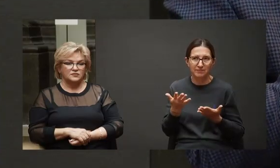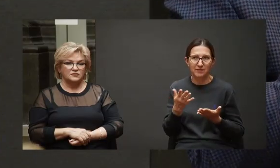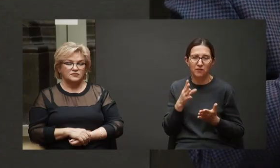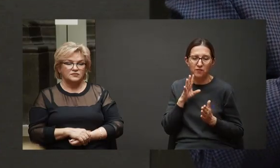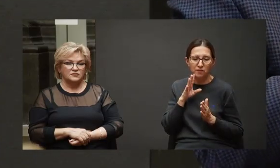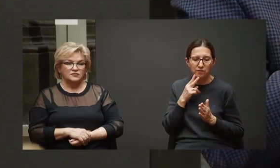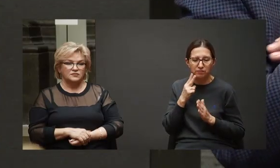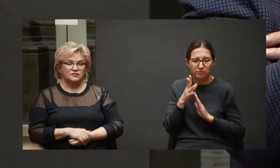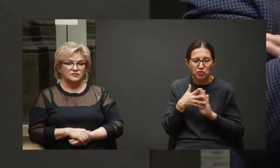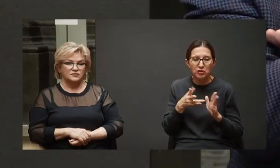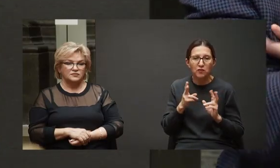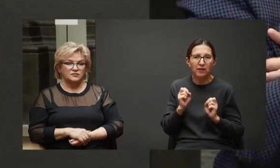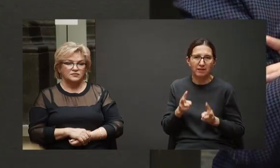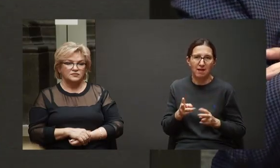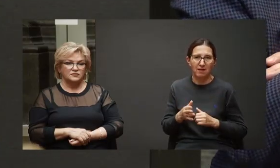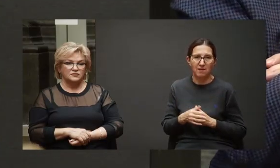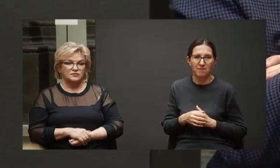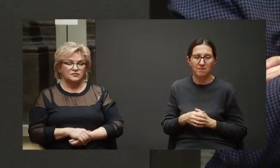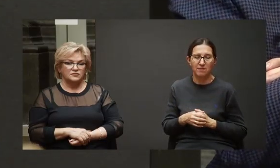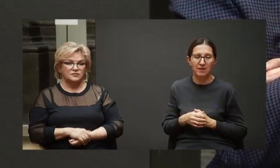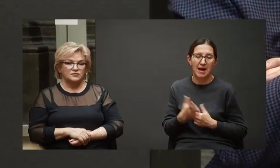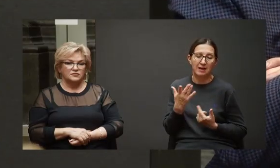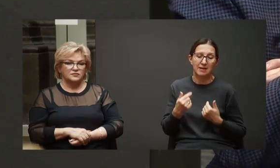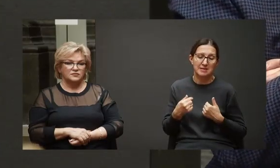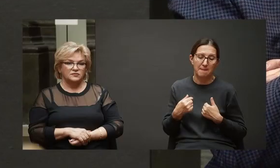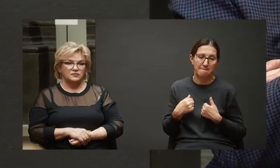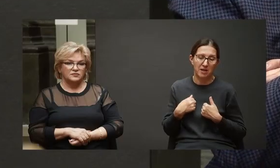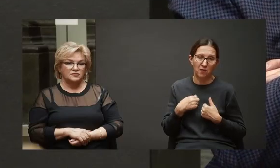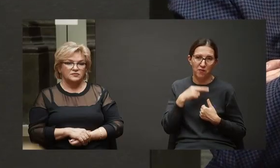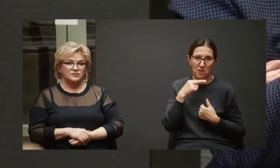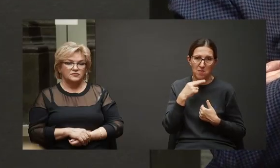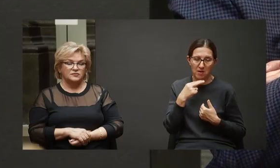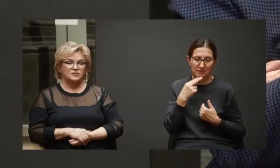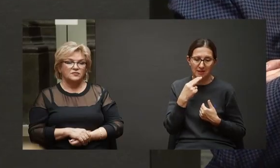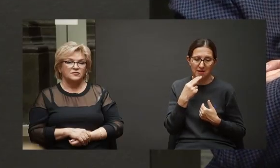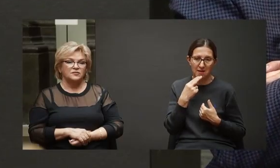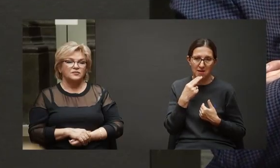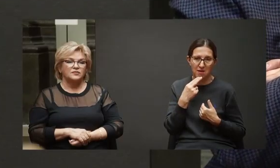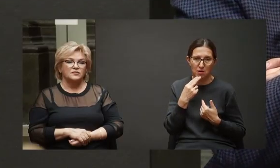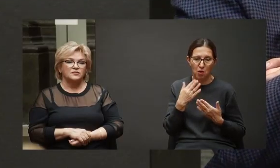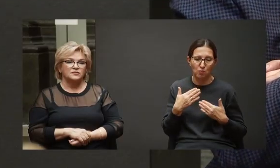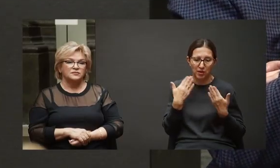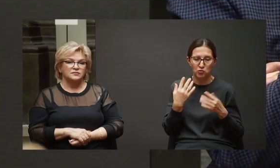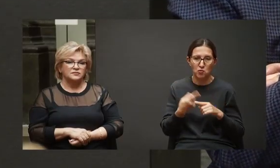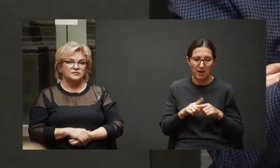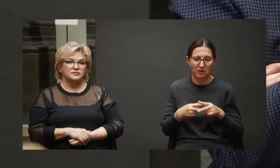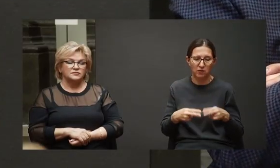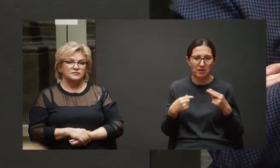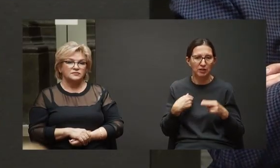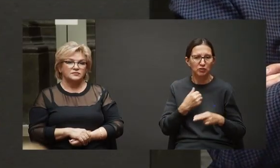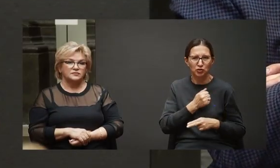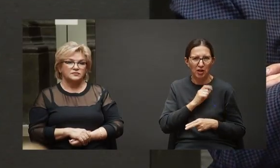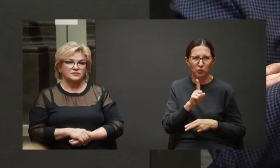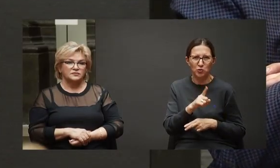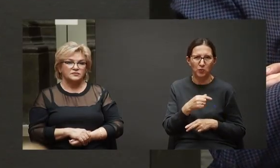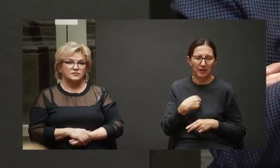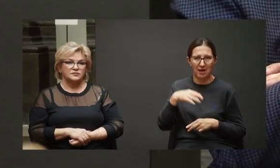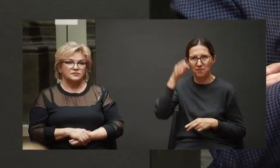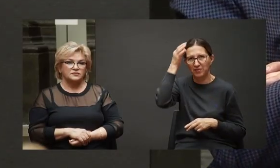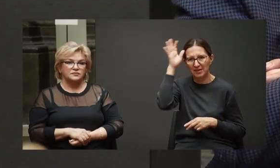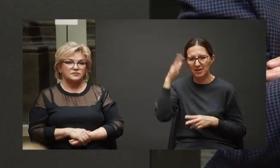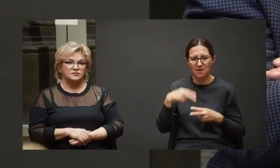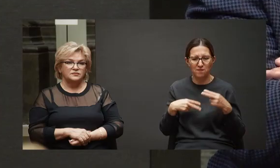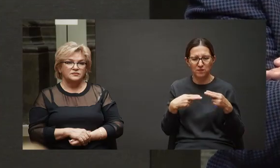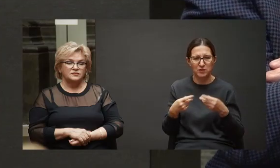как. Если мы прочтем внимательно этот фрагмент, жаль, что мне пришло в голову сейчас его вспомнить,